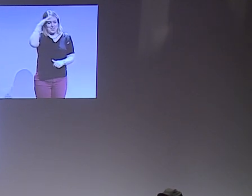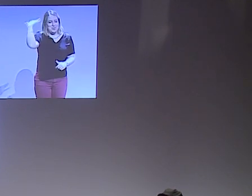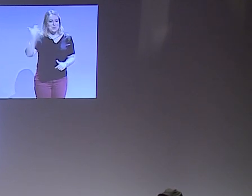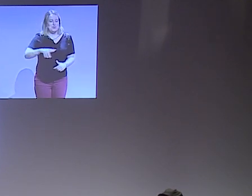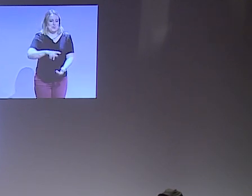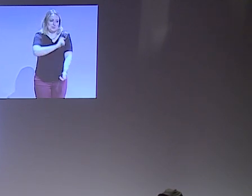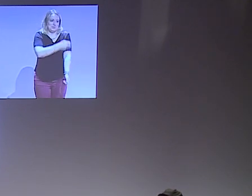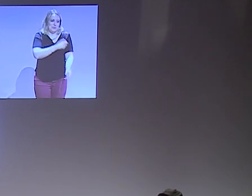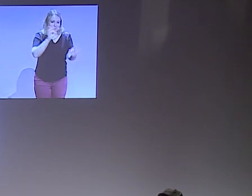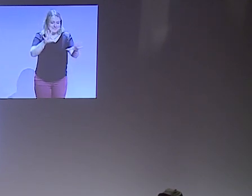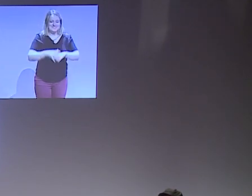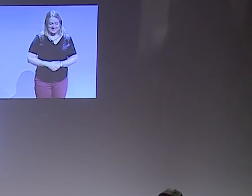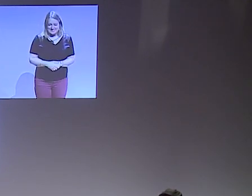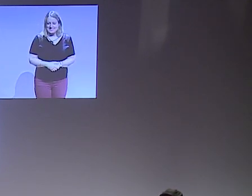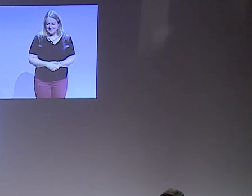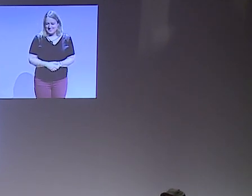très sportif pour elles deux.